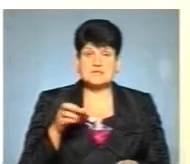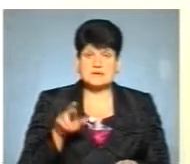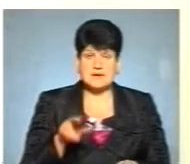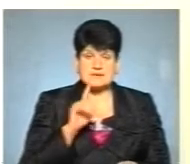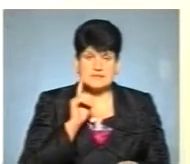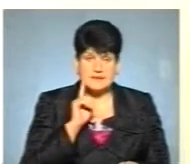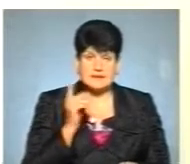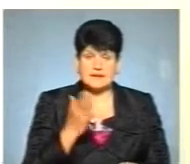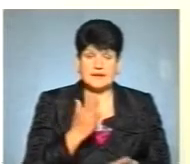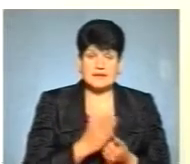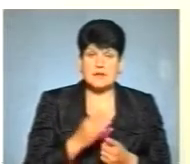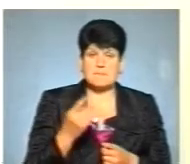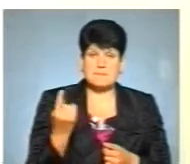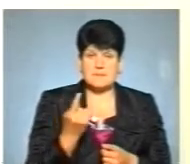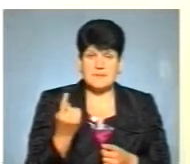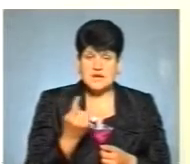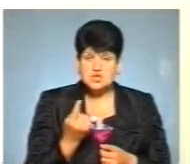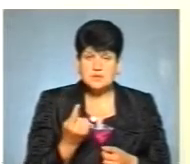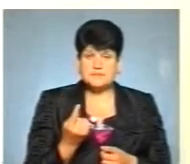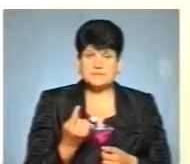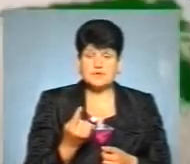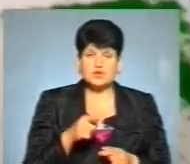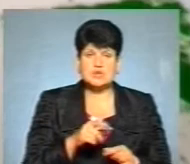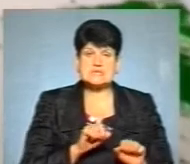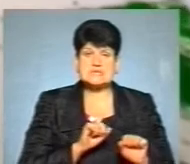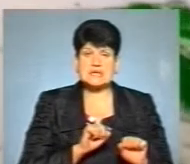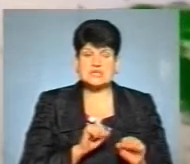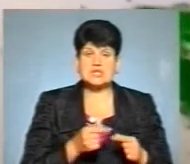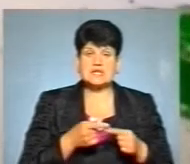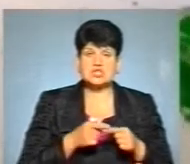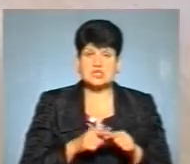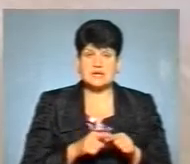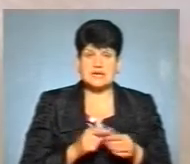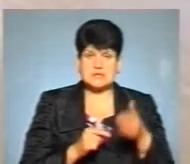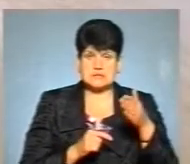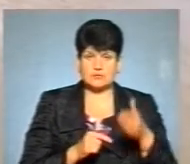перше стоїть після пуста Нижнів, воно захищене інженерними спорудами